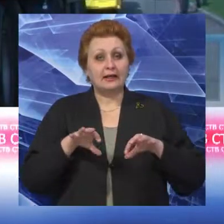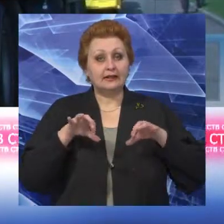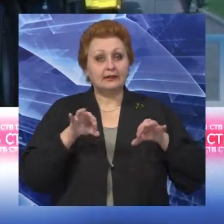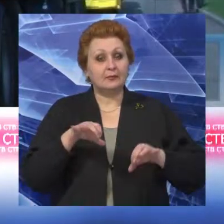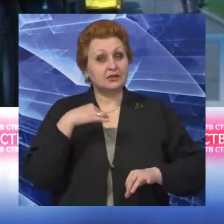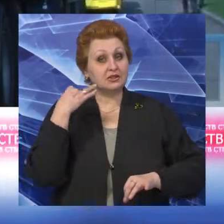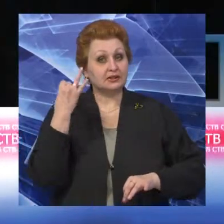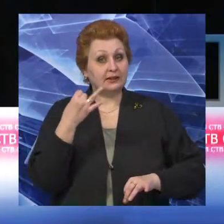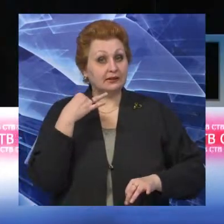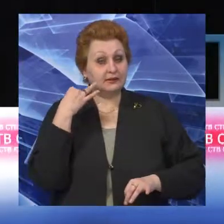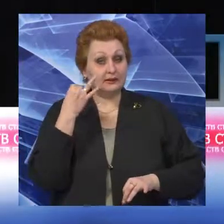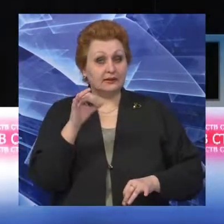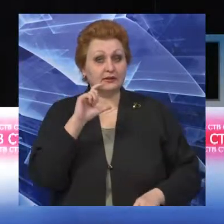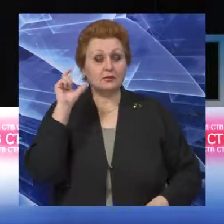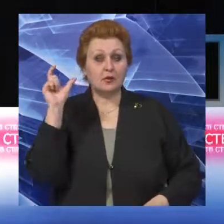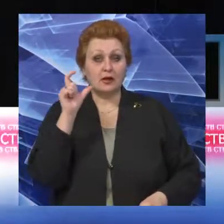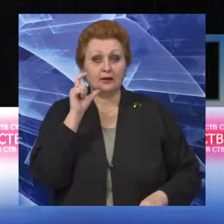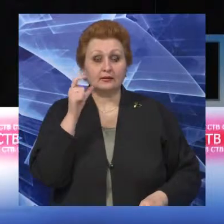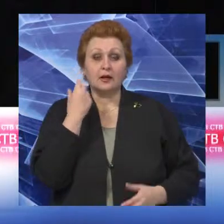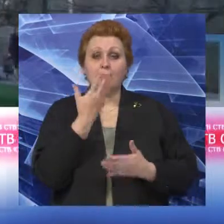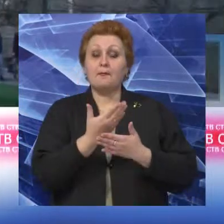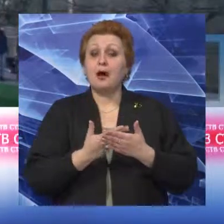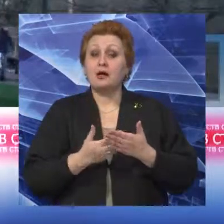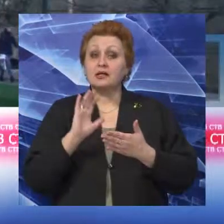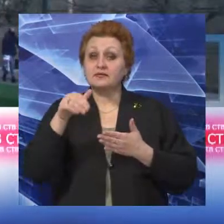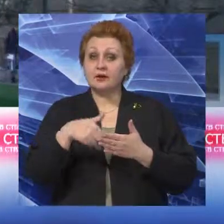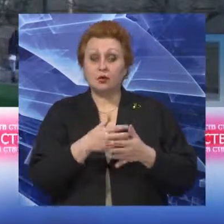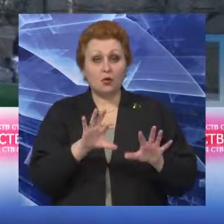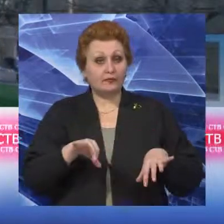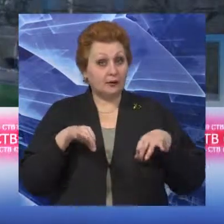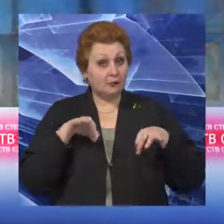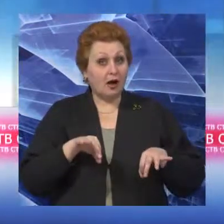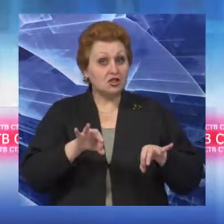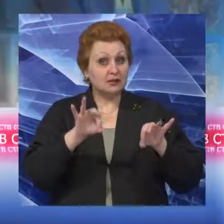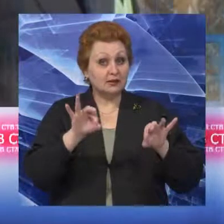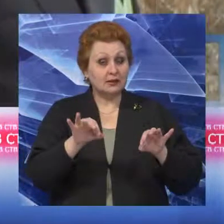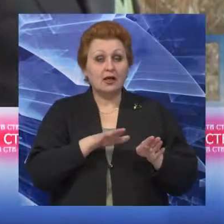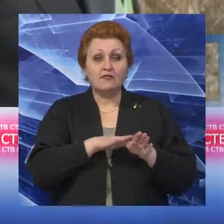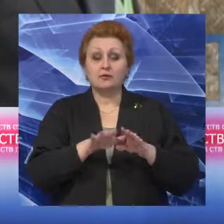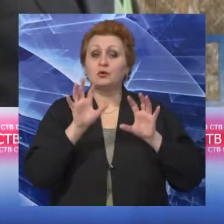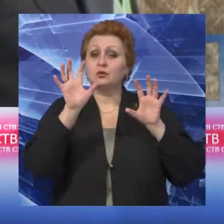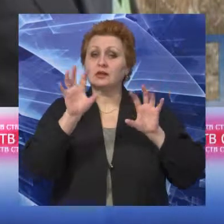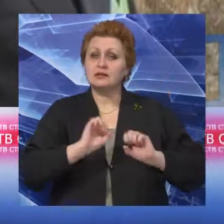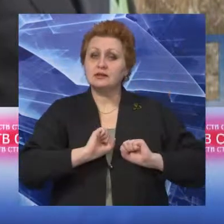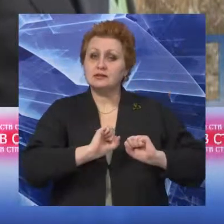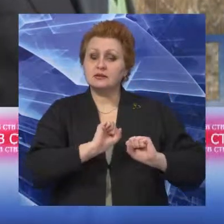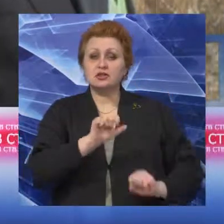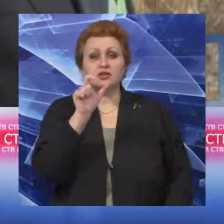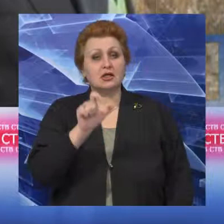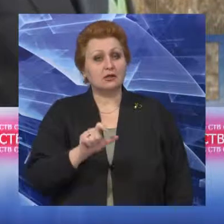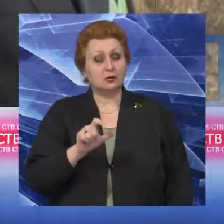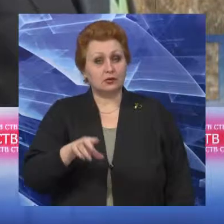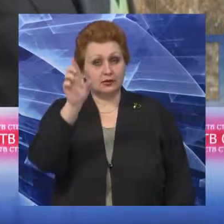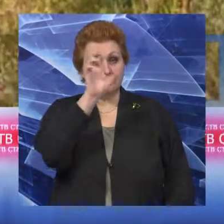будут интересны аграриям. КамАЗ к своему 45-летию представил в Ставрополе новые машины. Соблюдать Конституцию, защищать права